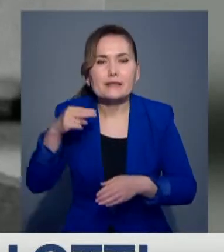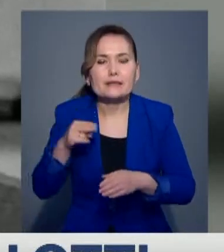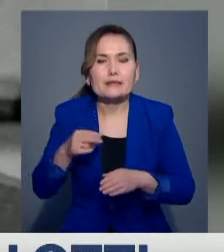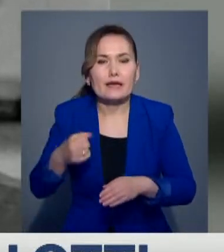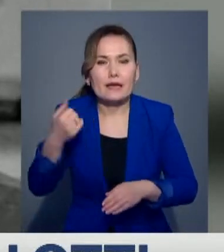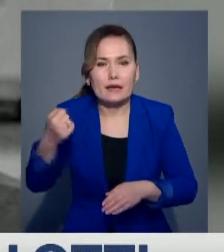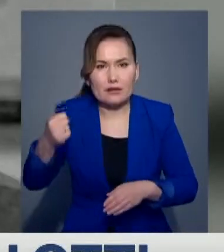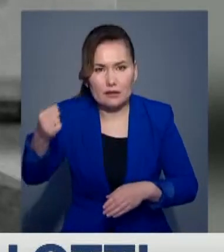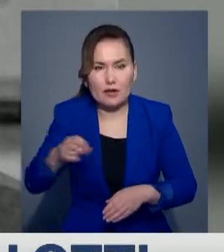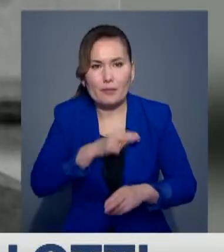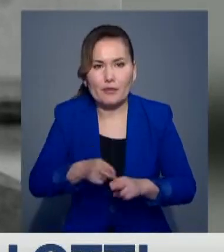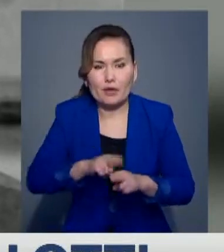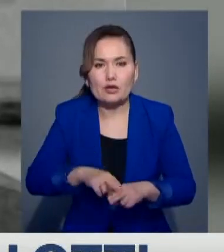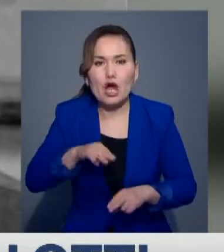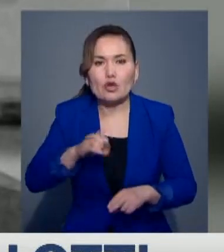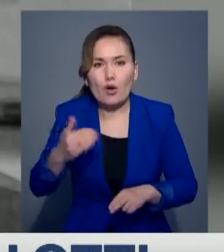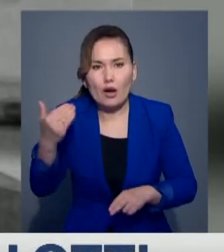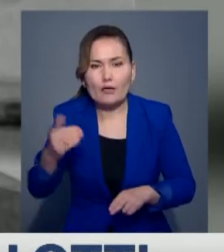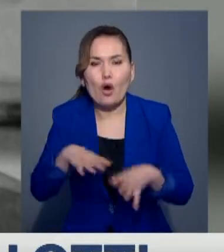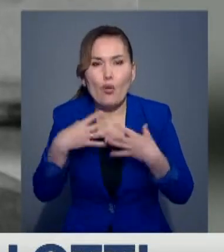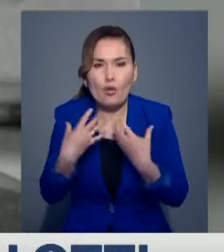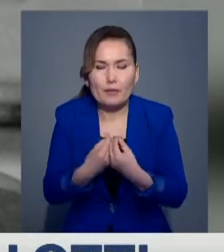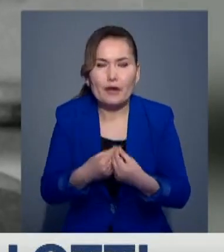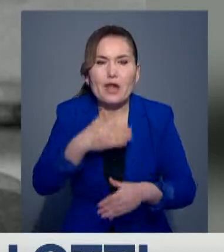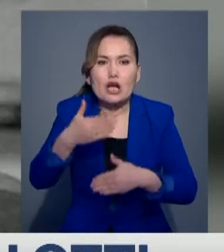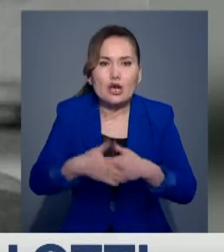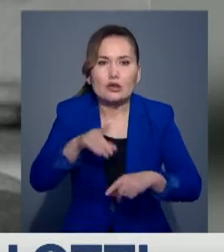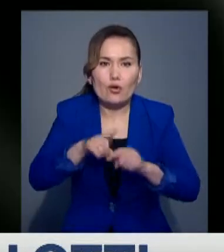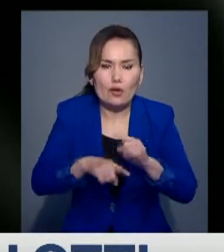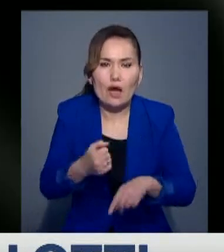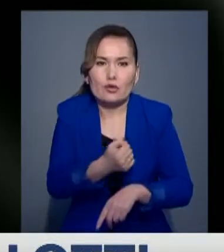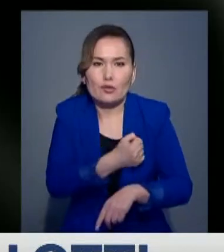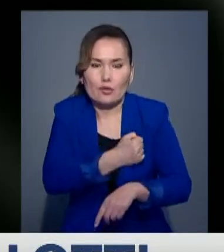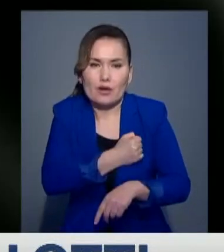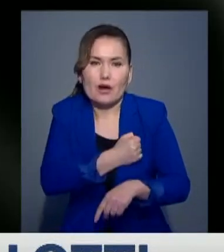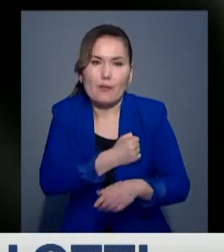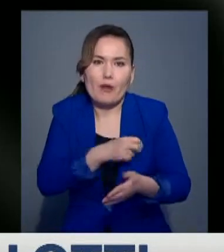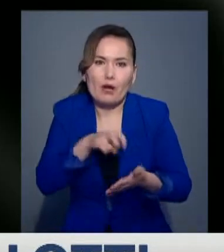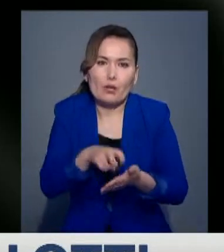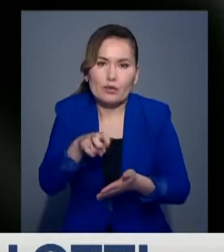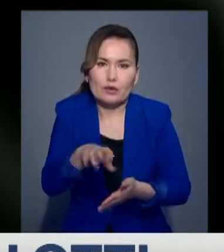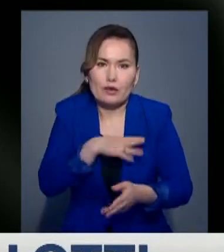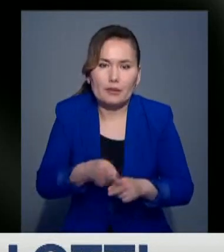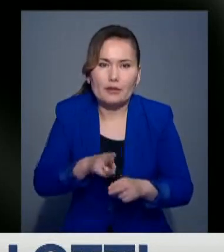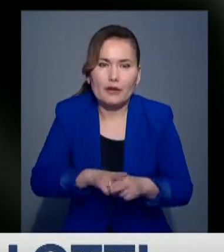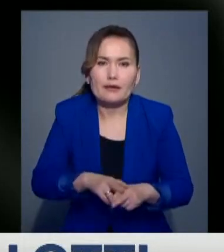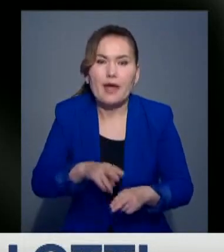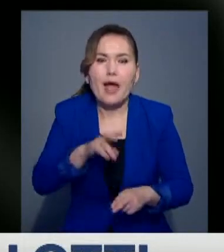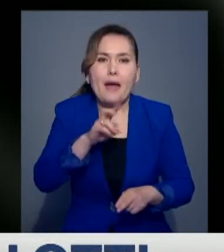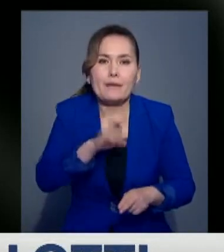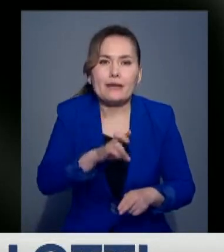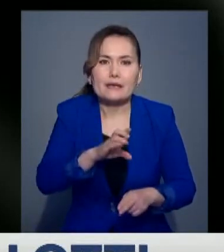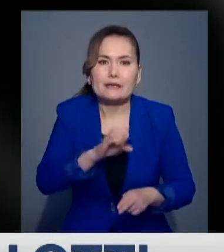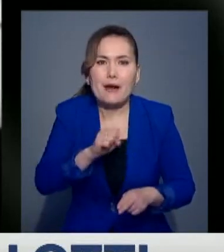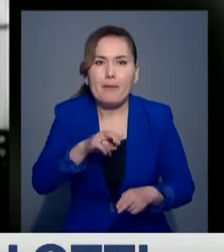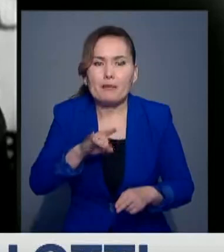Ел президенті Қасым Жомарт Тоқаев оның отбасына және жақын туыстарына көңіл айту жеделхатын жолдады. Бекет Сапарбекұлы